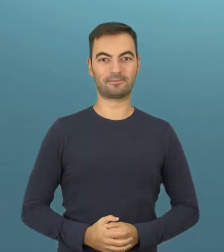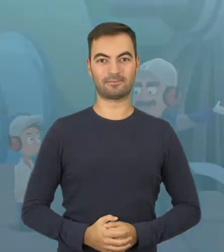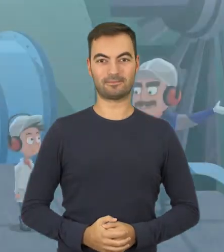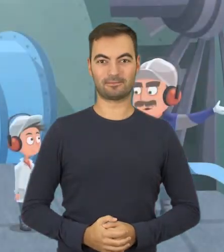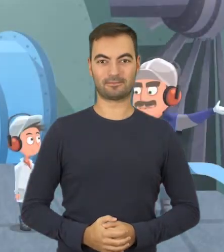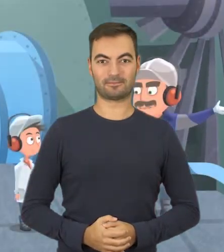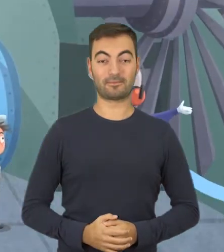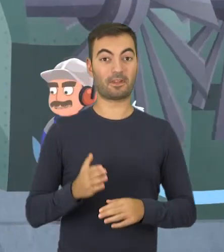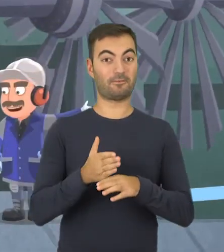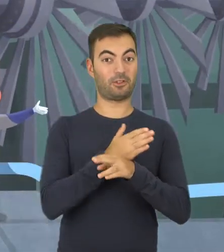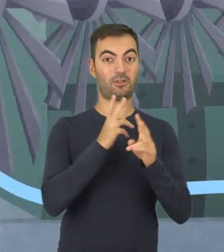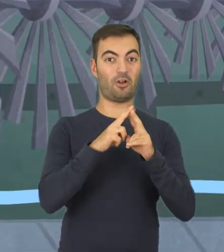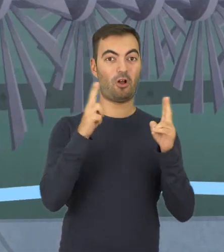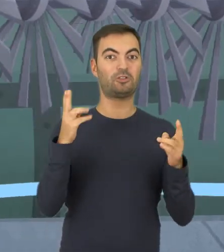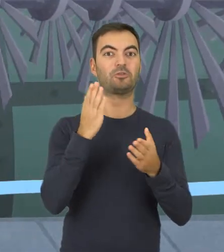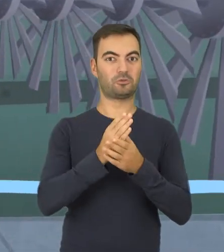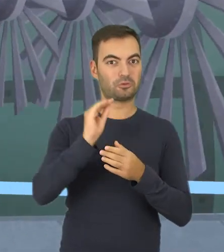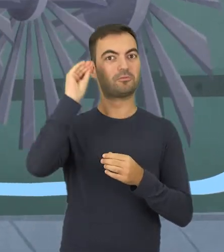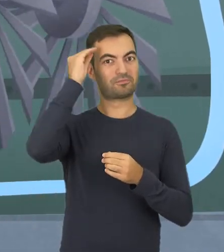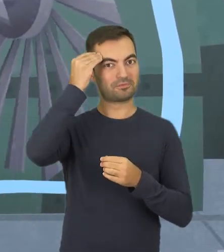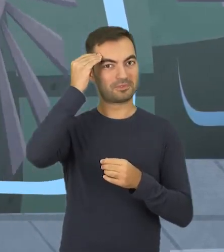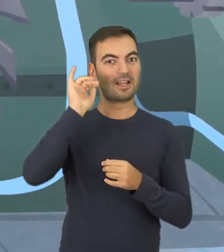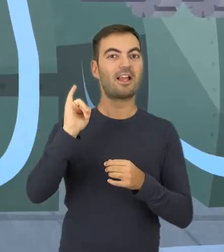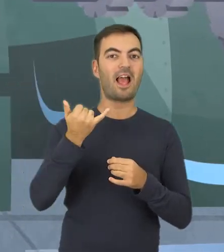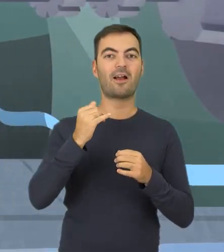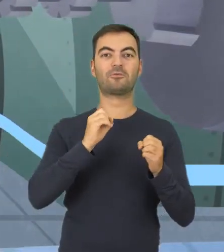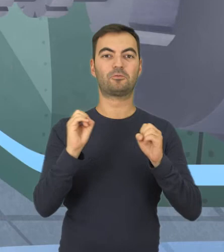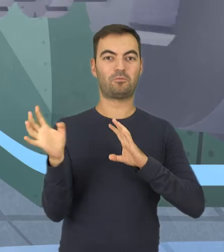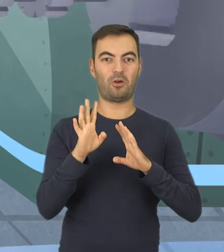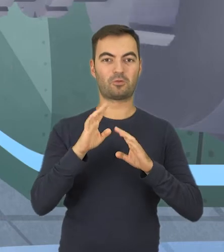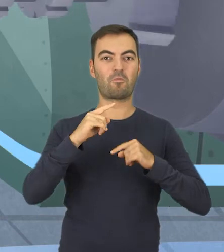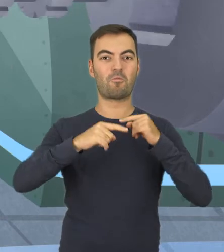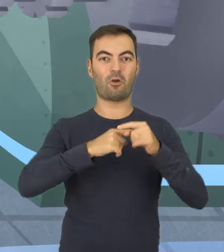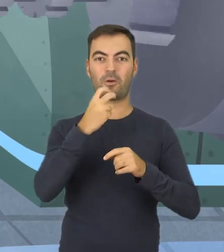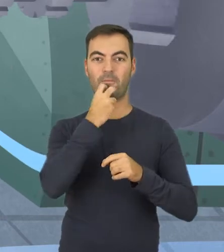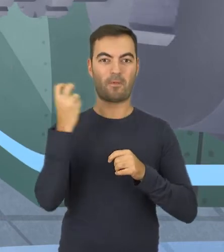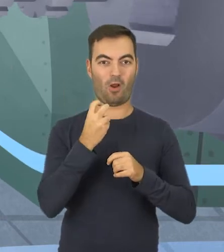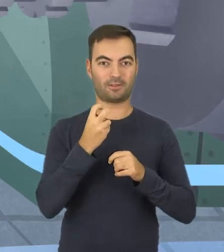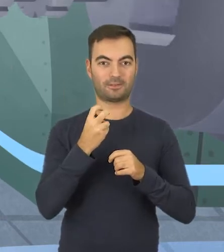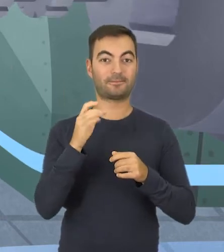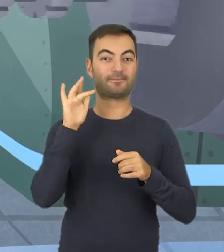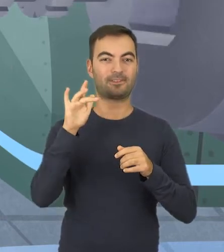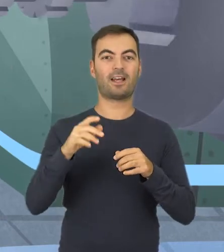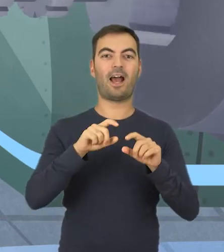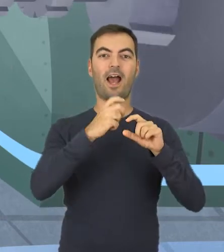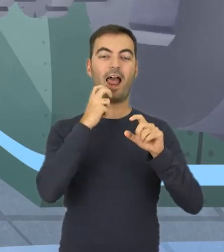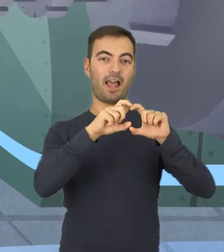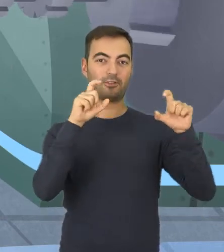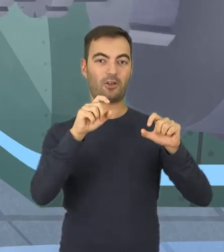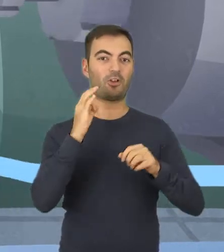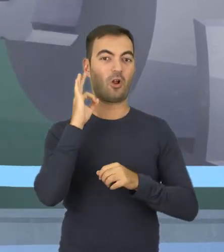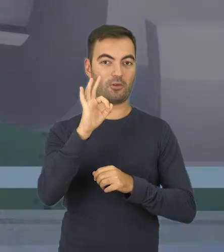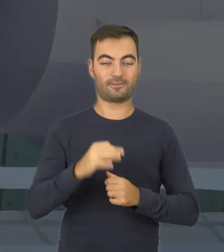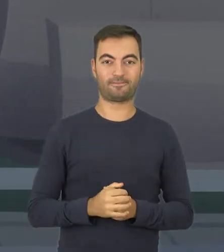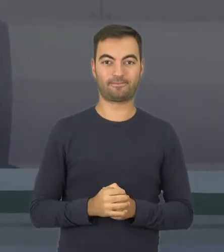W poprzednim odcinku dowiedzieliśmy się, w jaki sposób powstaje energia elektryczna w elektrowni